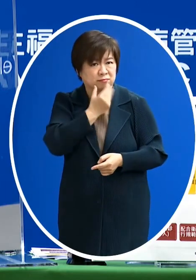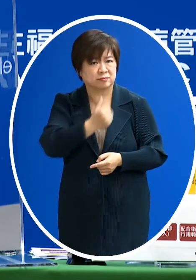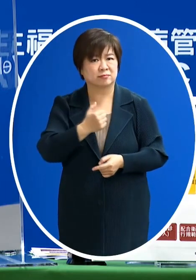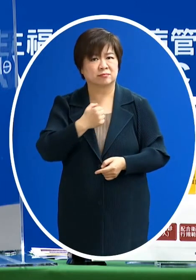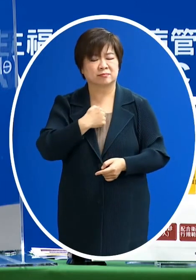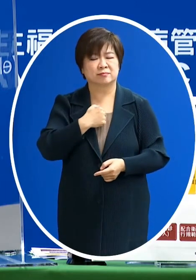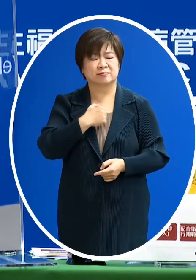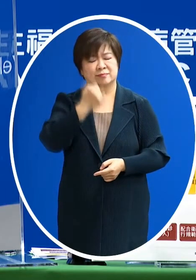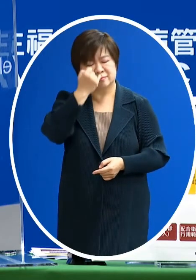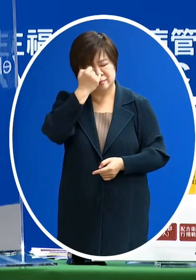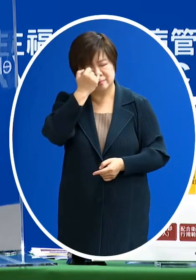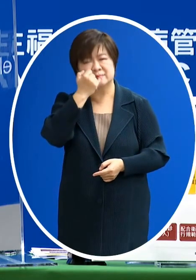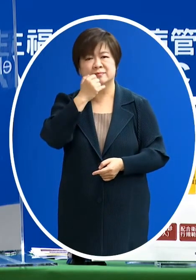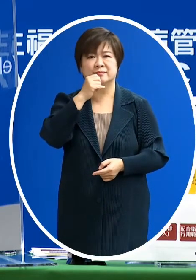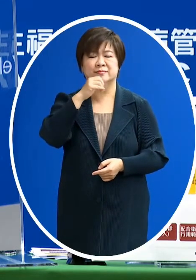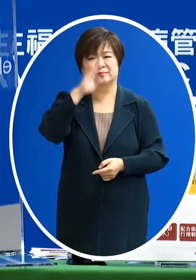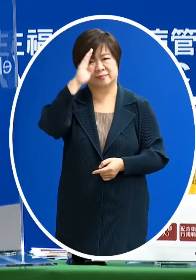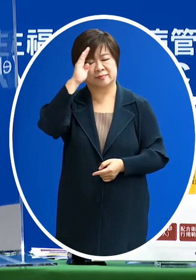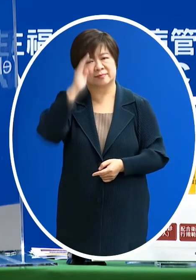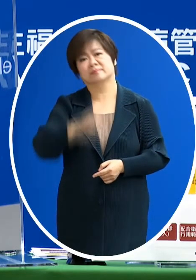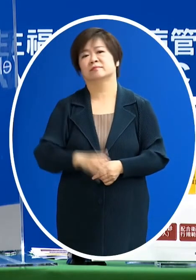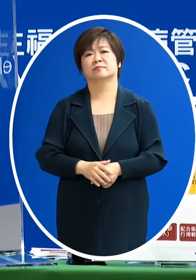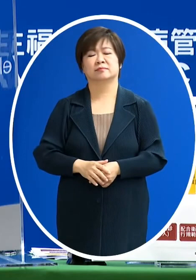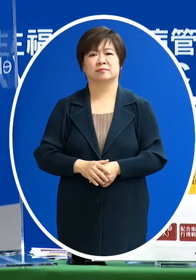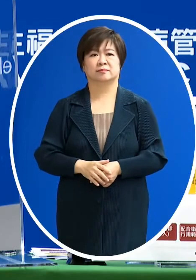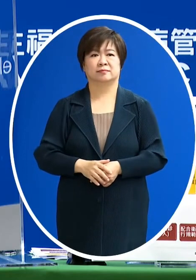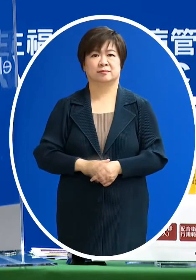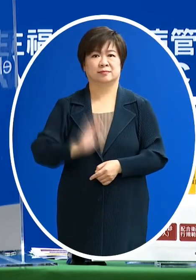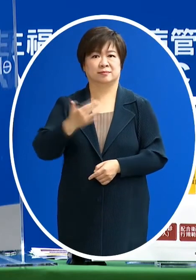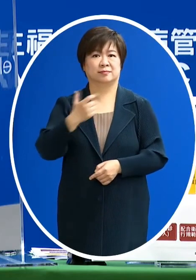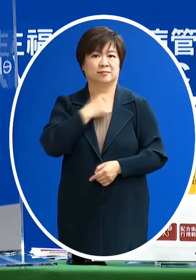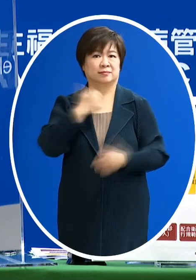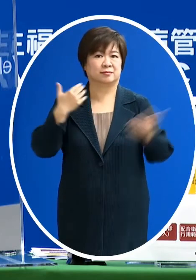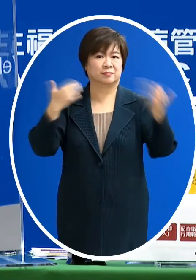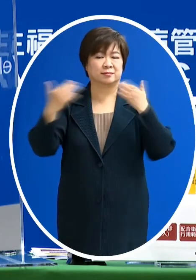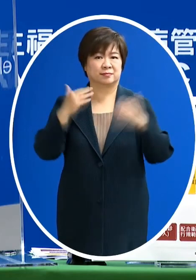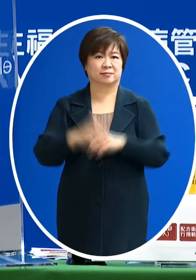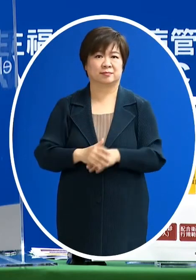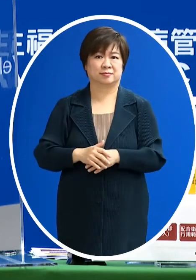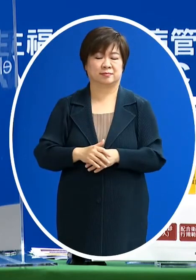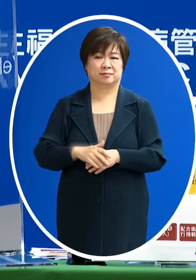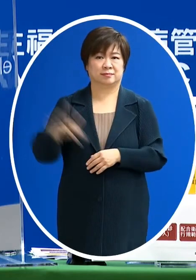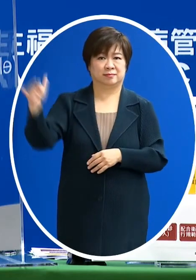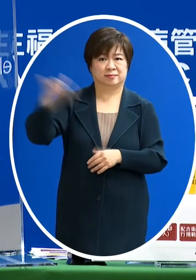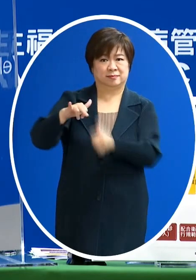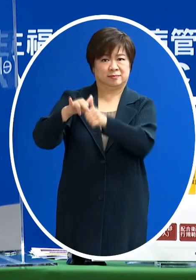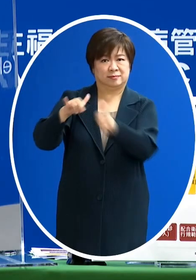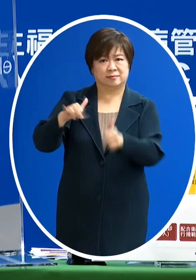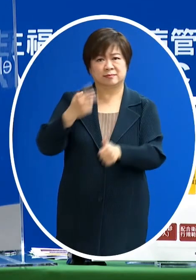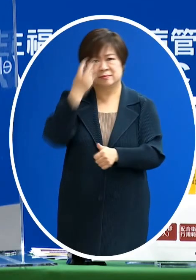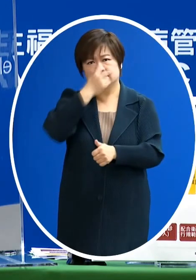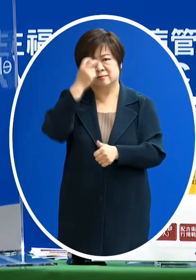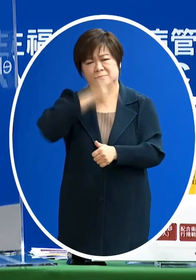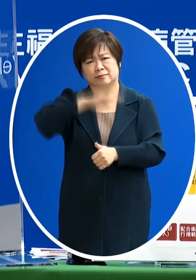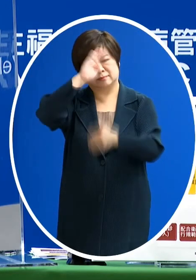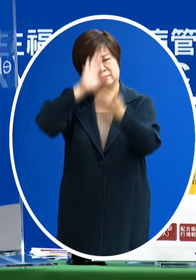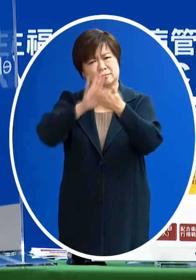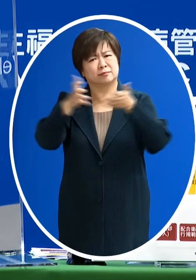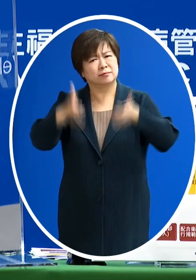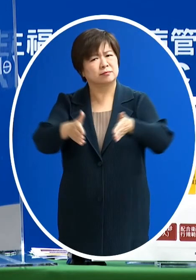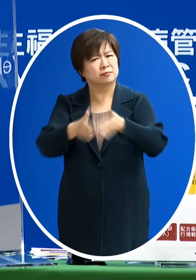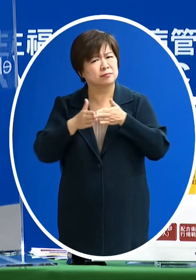们的歉意，那但是要必须明白，在这个落地采检是我们这防疫的一个重要的政